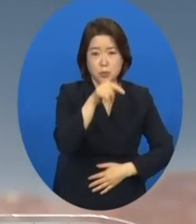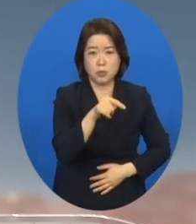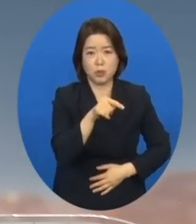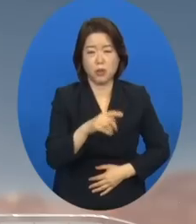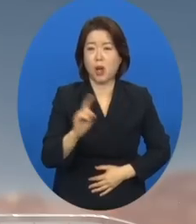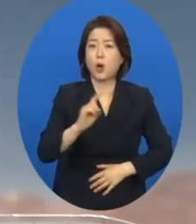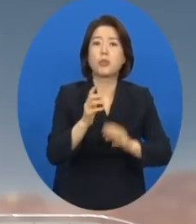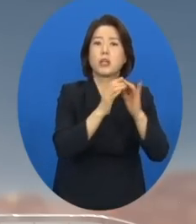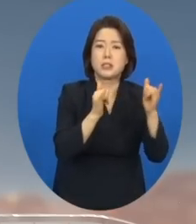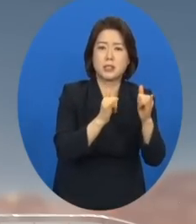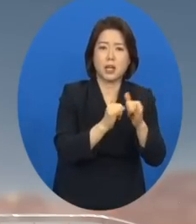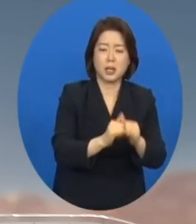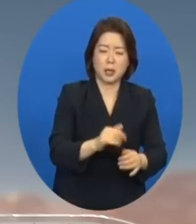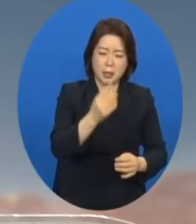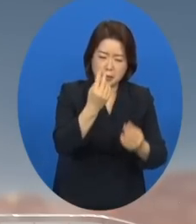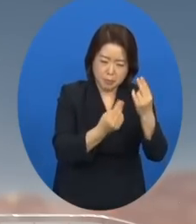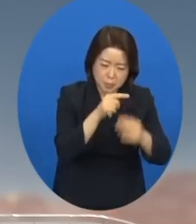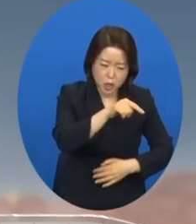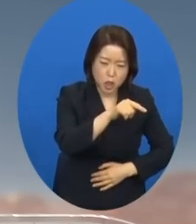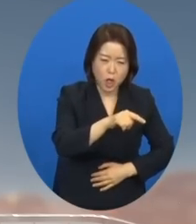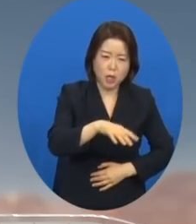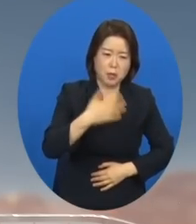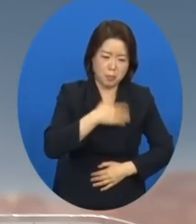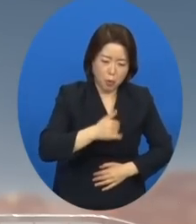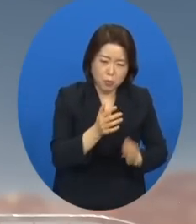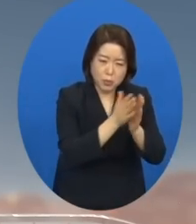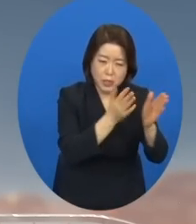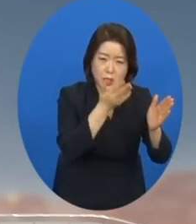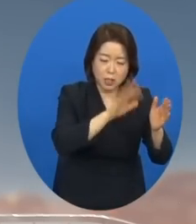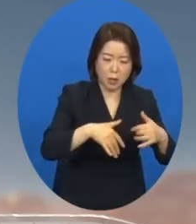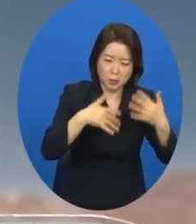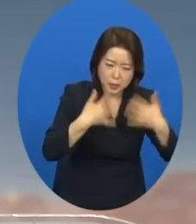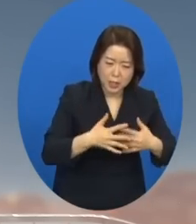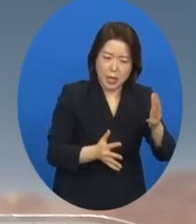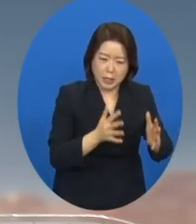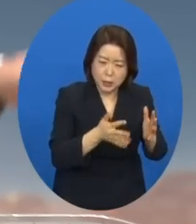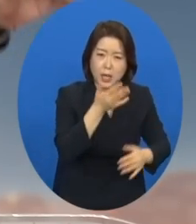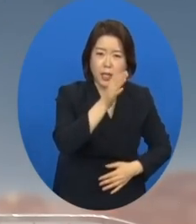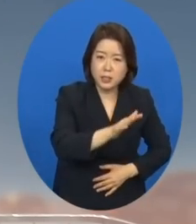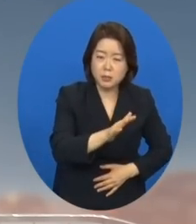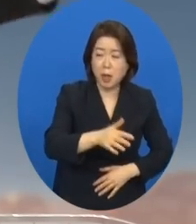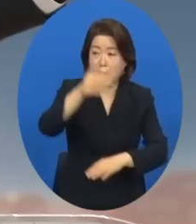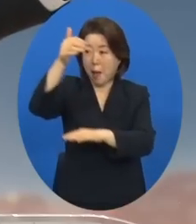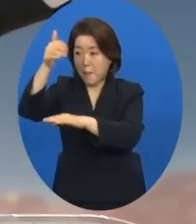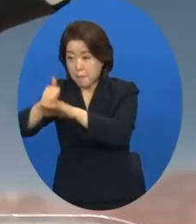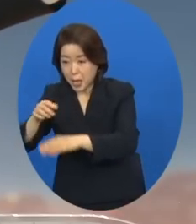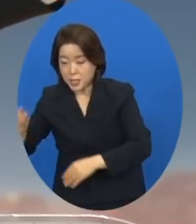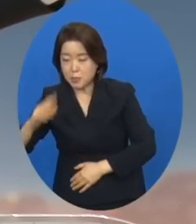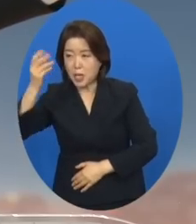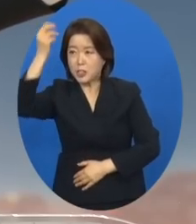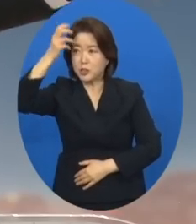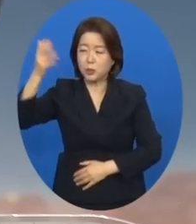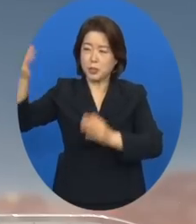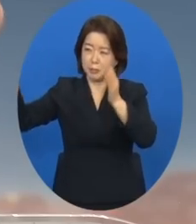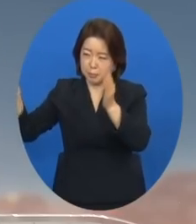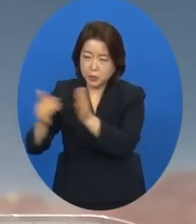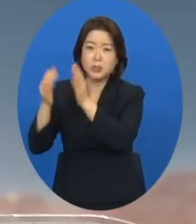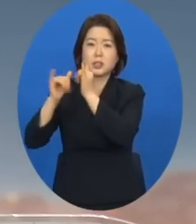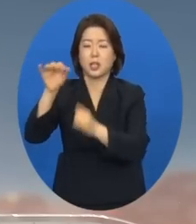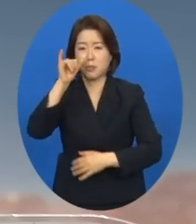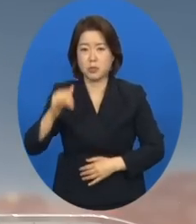그런데 어떤 사람은 비록 처음에는 육체로 시작하고 연약하고 미약하지만 마지막은 성령으로 마치는 사람이 있습니다